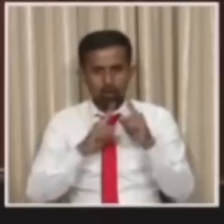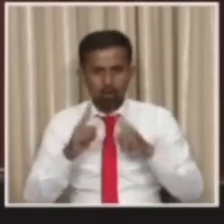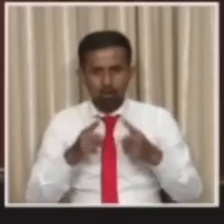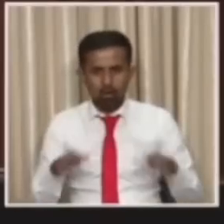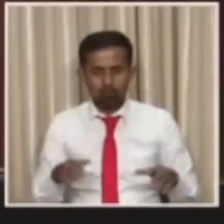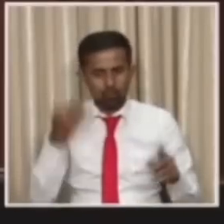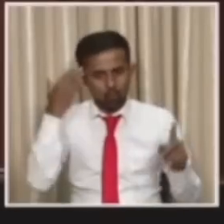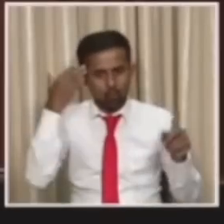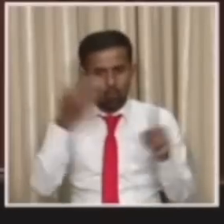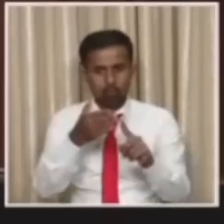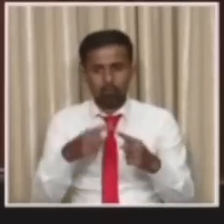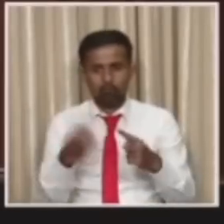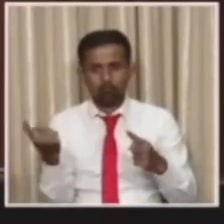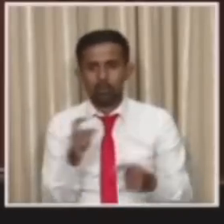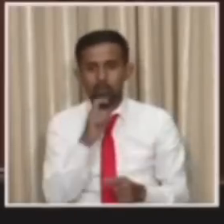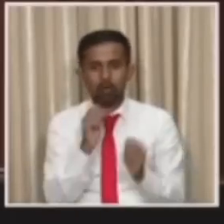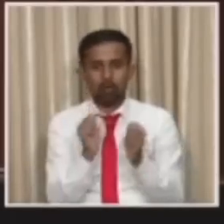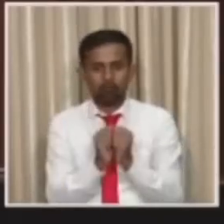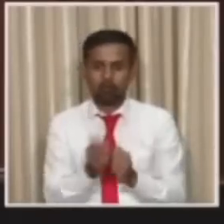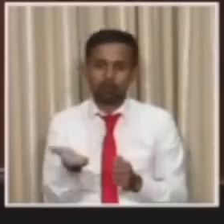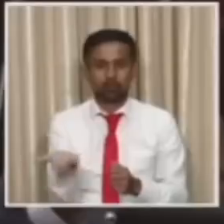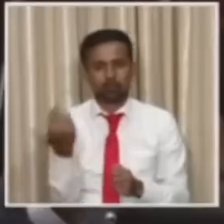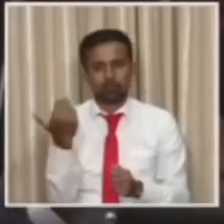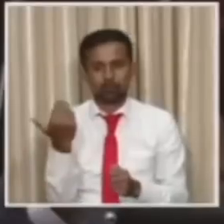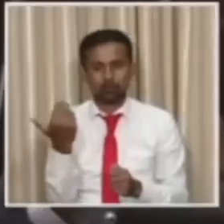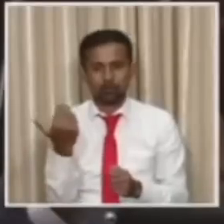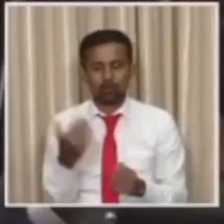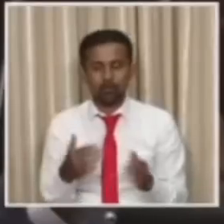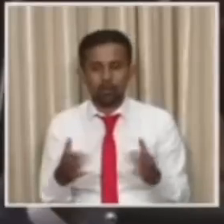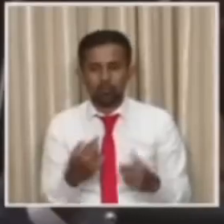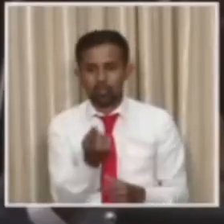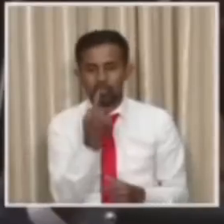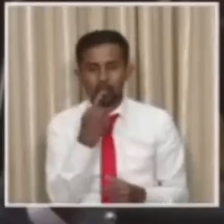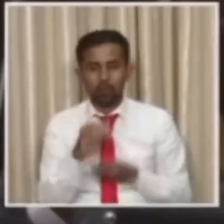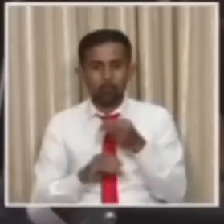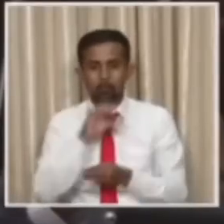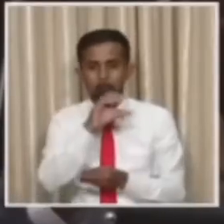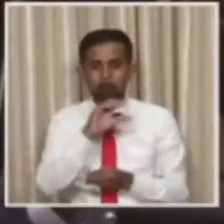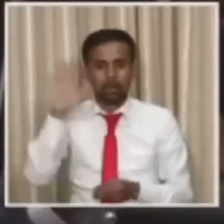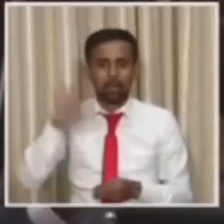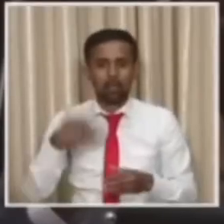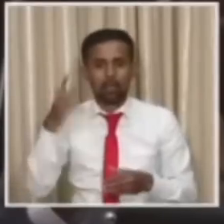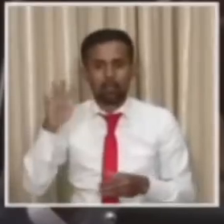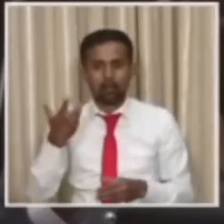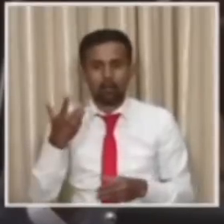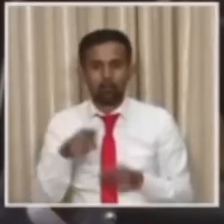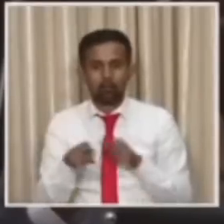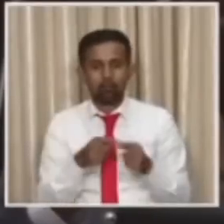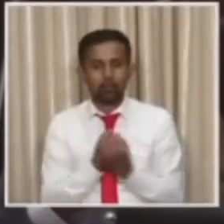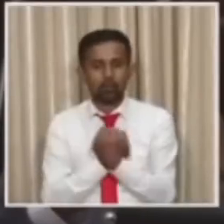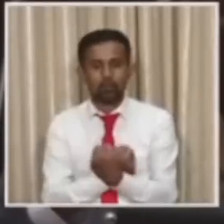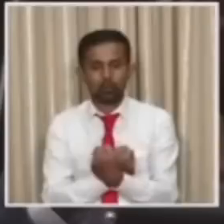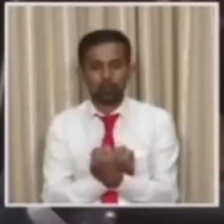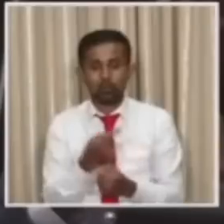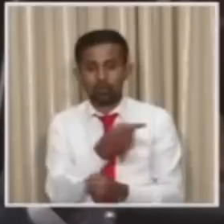ඒ සම්බන්ධව වෙනම අධිකරණ ක්‍රියාවලියකට යාවි. හැබැයි එතුමා ඒ තව එකක් වම ඉන්වෙස්ටර්ස්ලා කවුරුවත් එන්නේ නැහැ මෙහෙම ඇරස් කරාම කියලා. හැබැයි